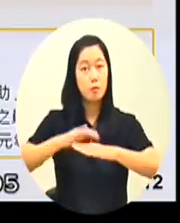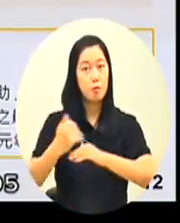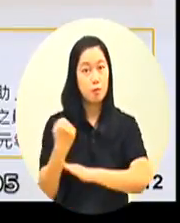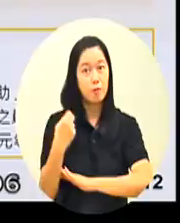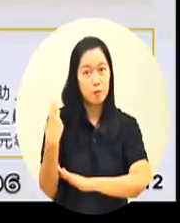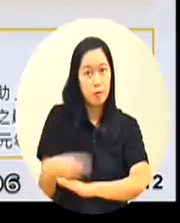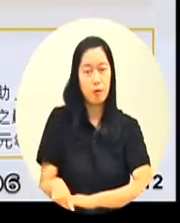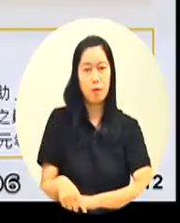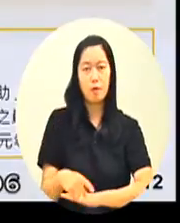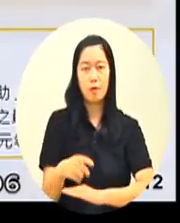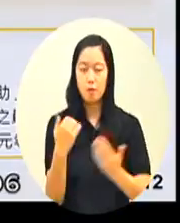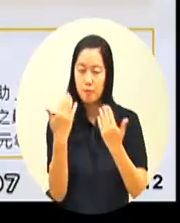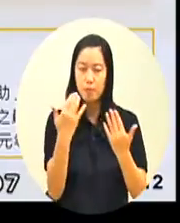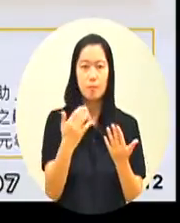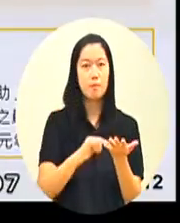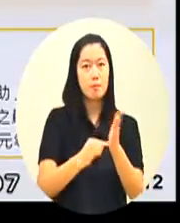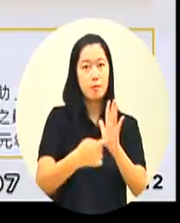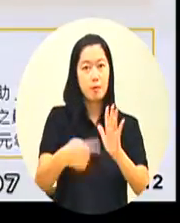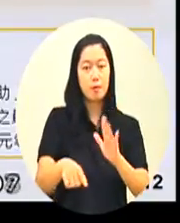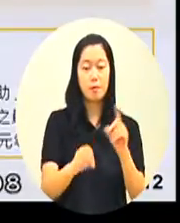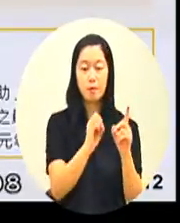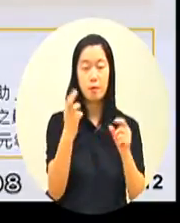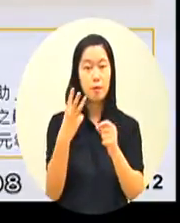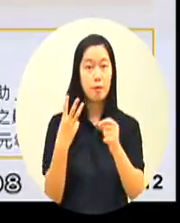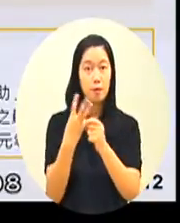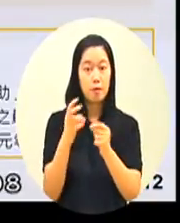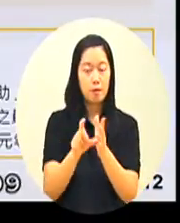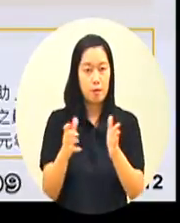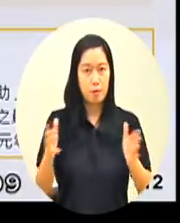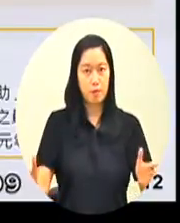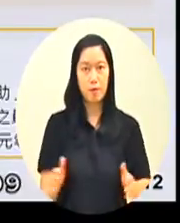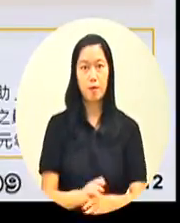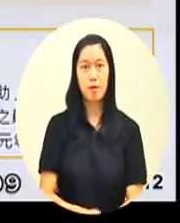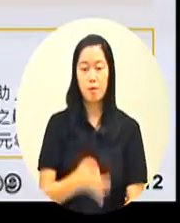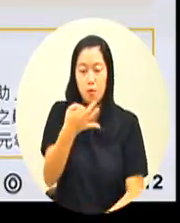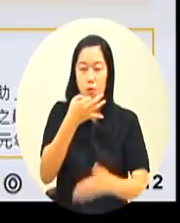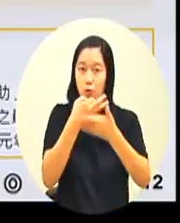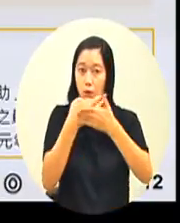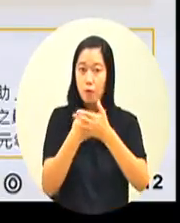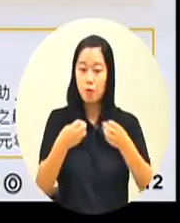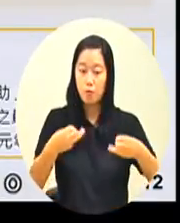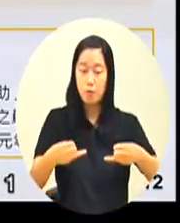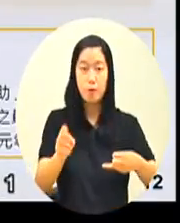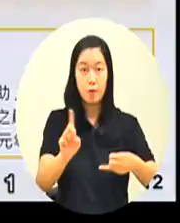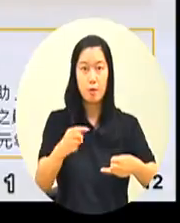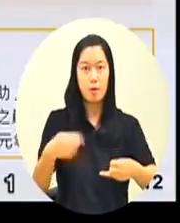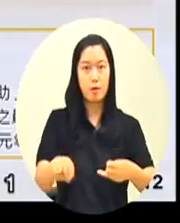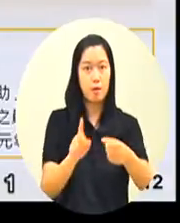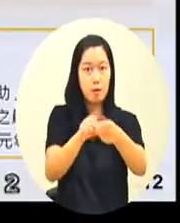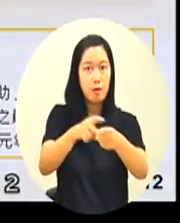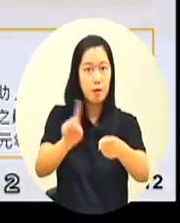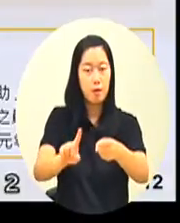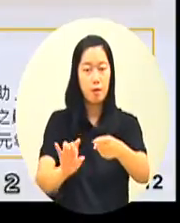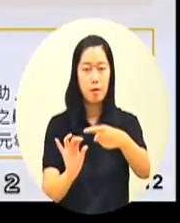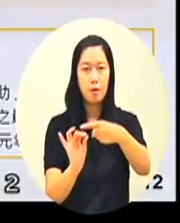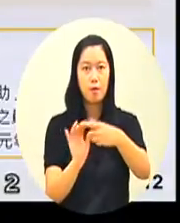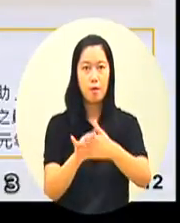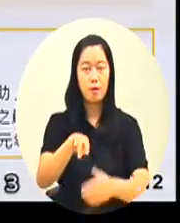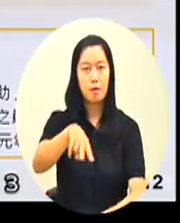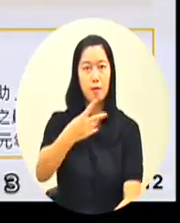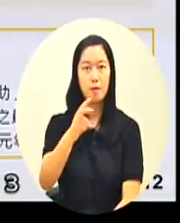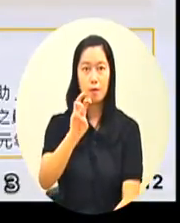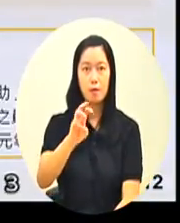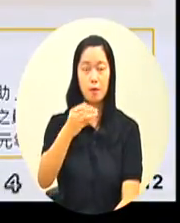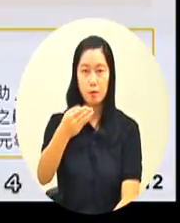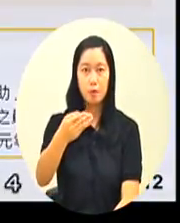具体的成效。103年度呢，我们整个开源节流的绩效一共达到将近239亿，开